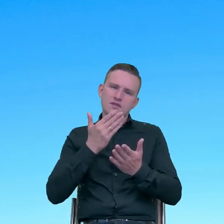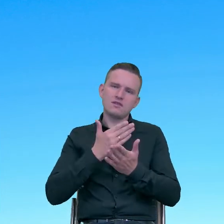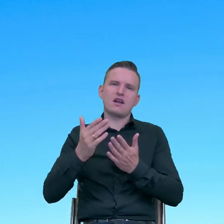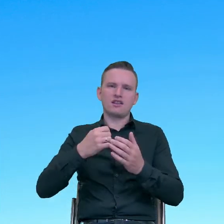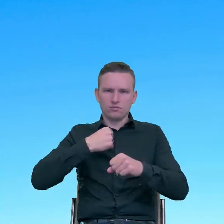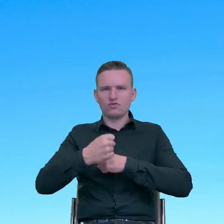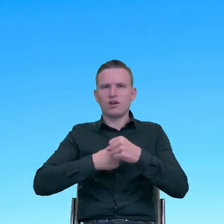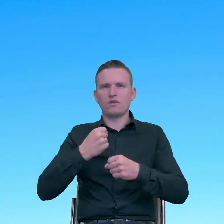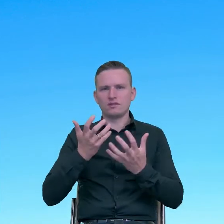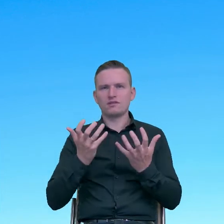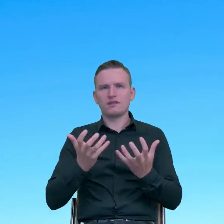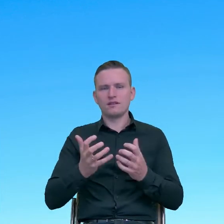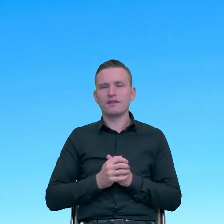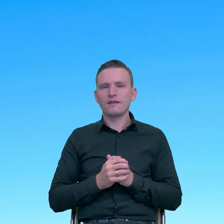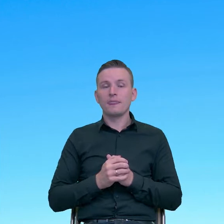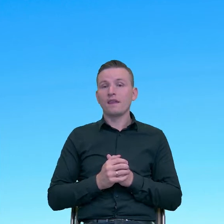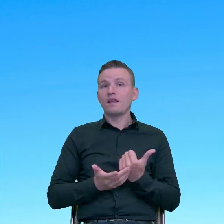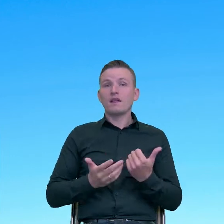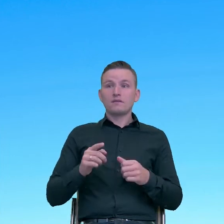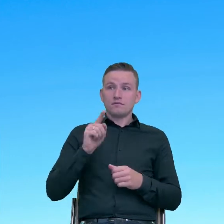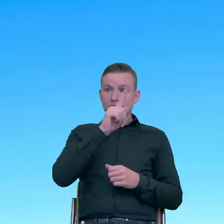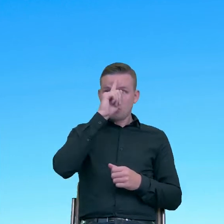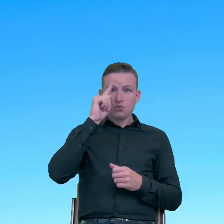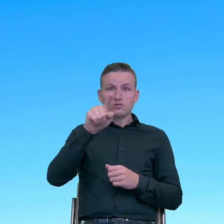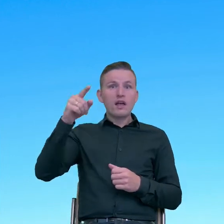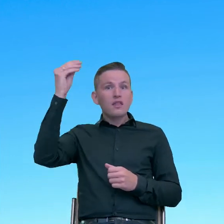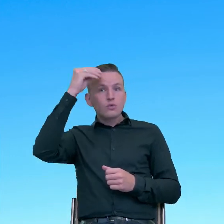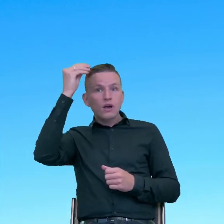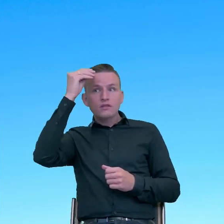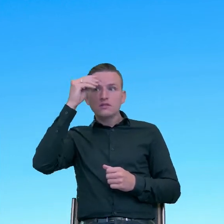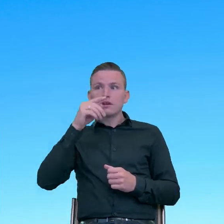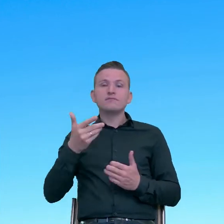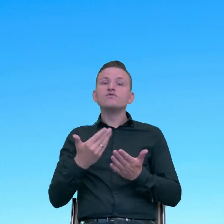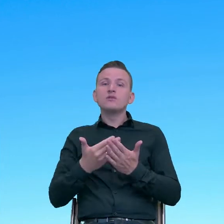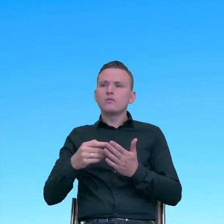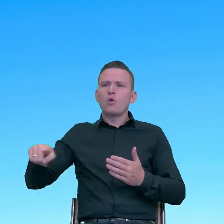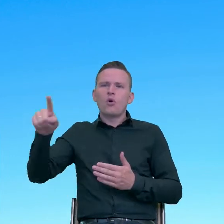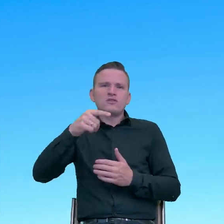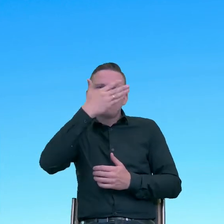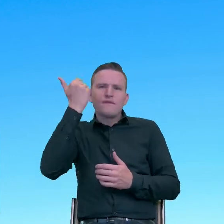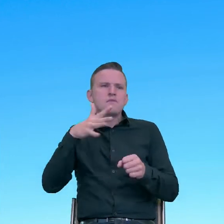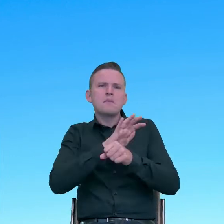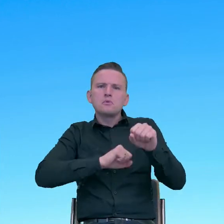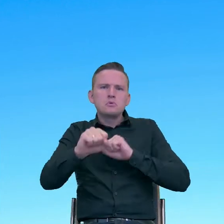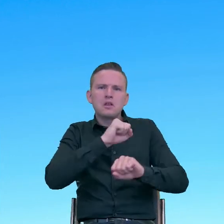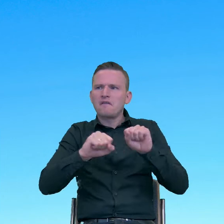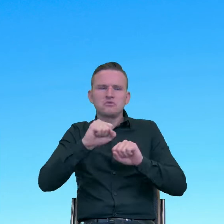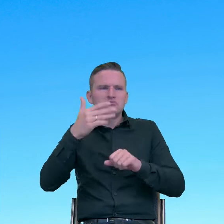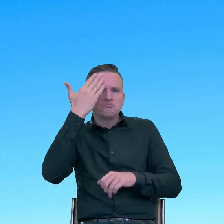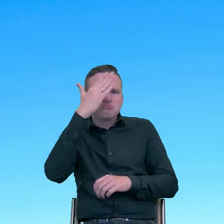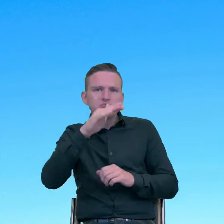Edukacja oczywiście ludzi, którzy w pewnym sensie nie mieli styczności też z niepełnosprawnością, albo w pewien sposób się jej boją, żeby pokazywać,